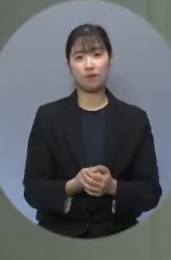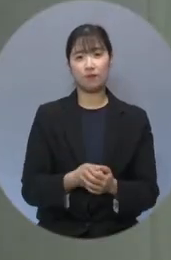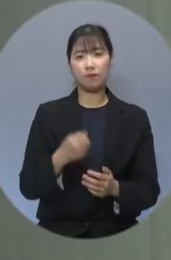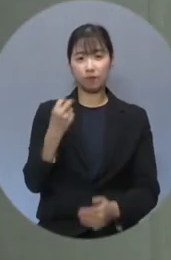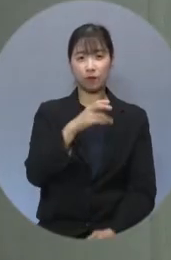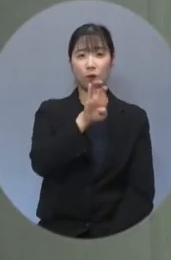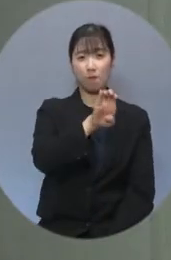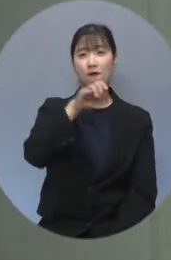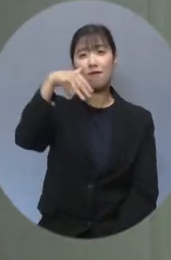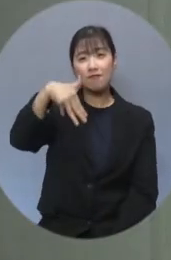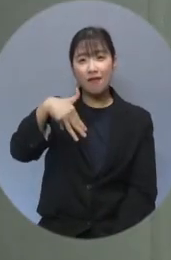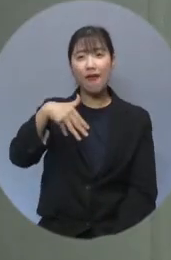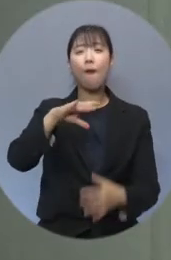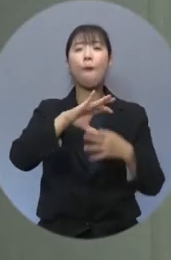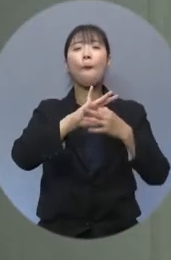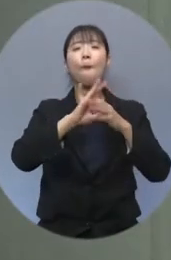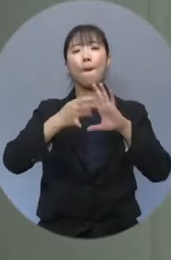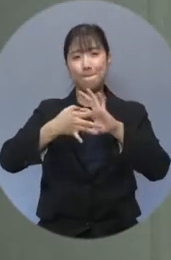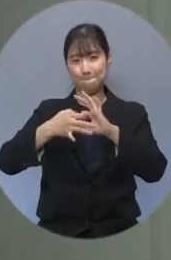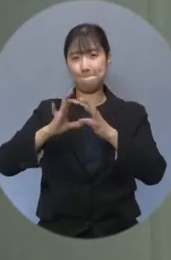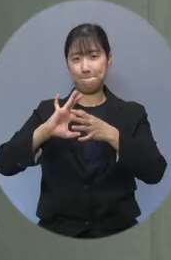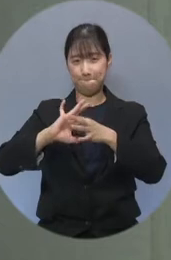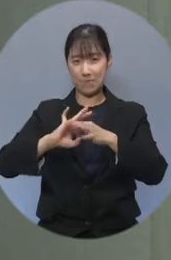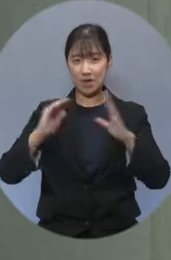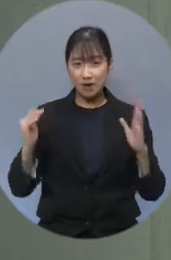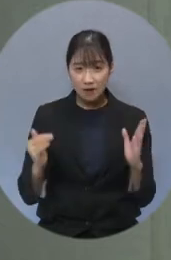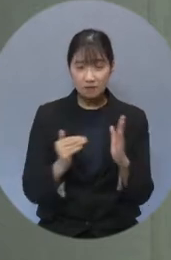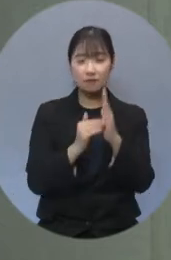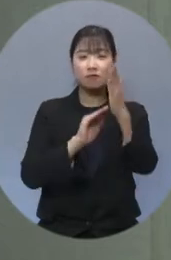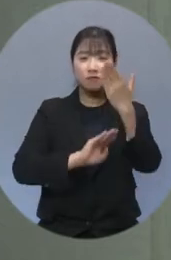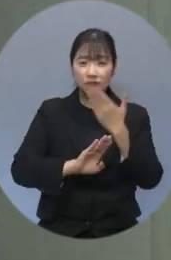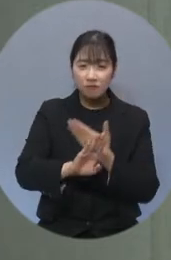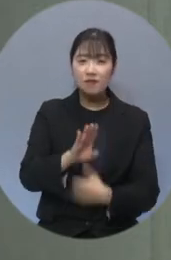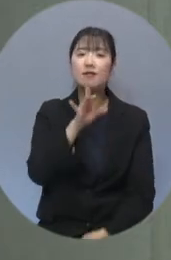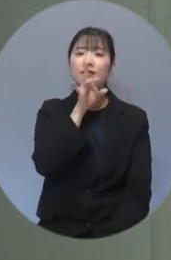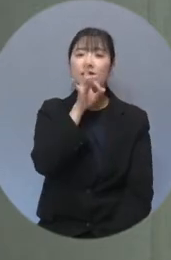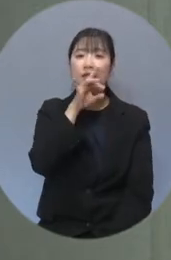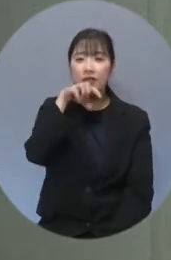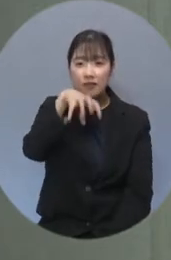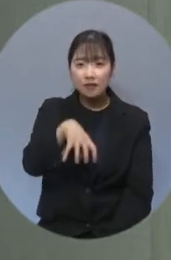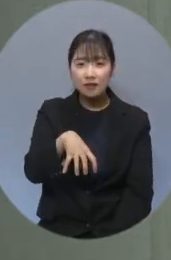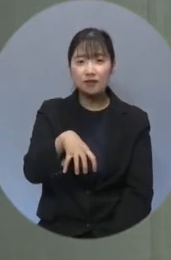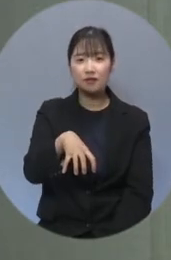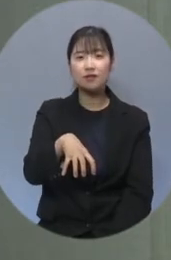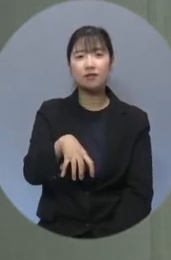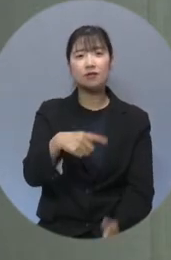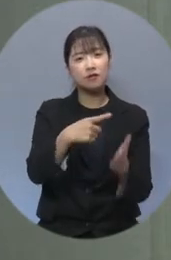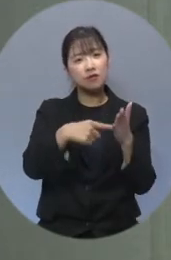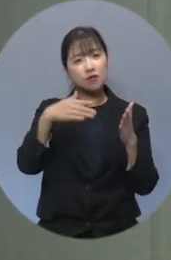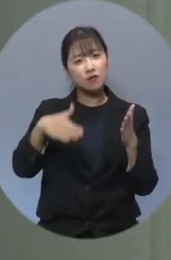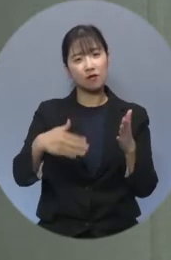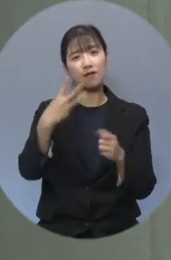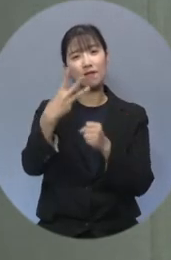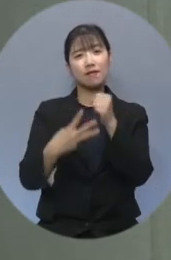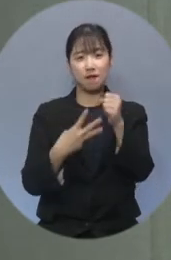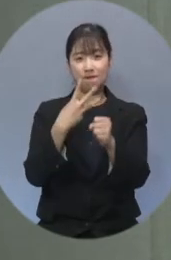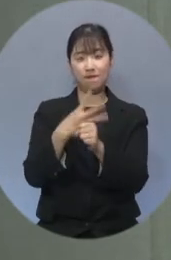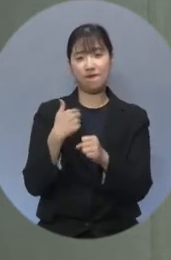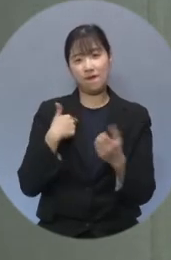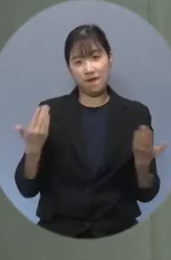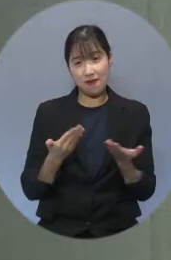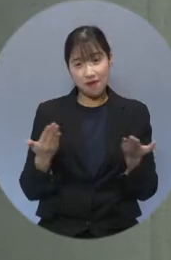평창 올림픽을 치르고 난 후에 네네. 강릉시가 그동안에 3년 재임